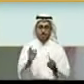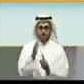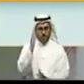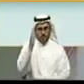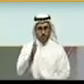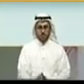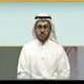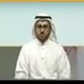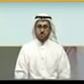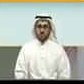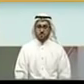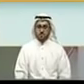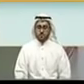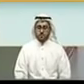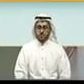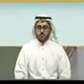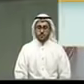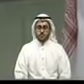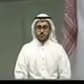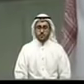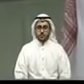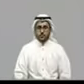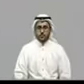الشهري، الدمام.